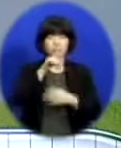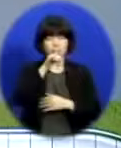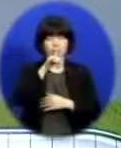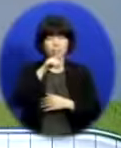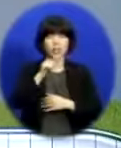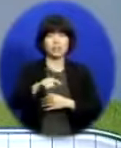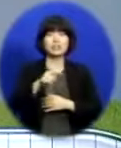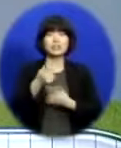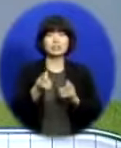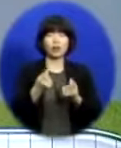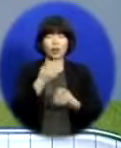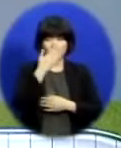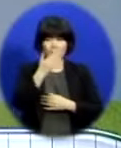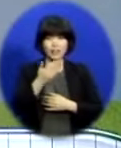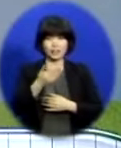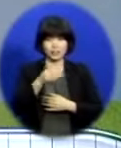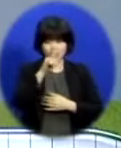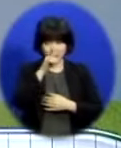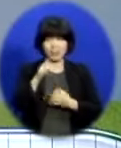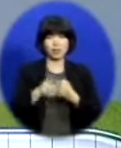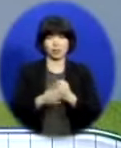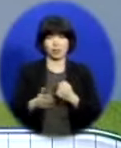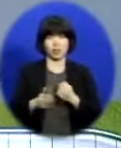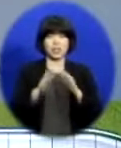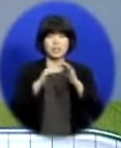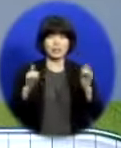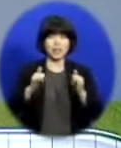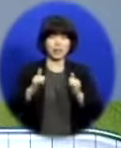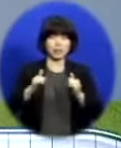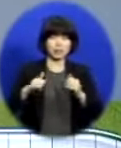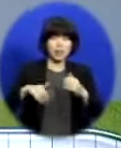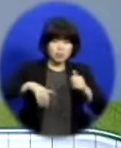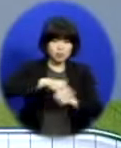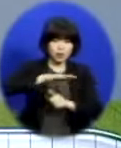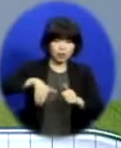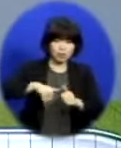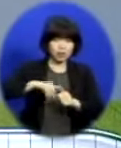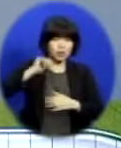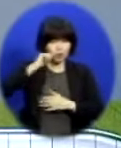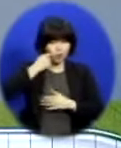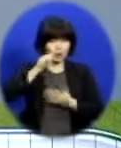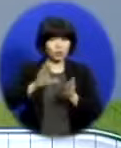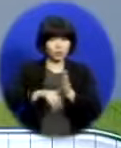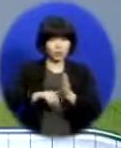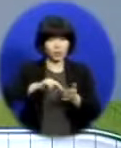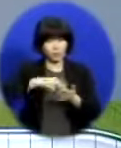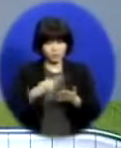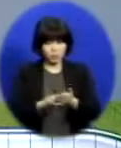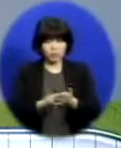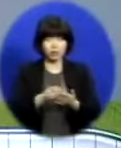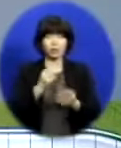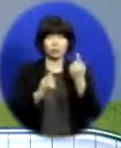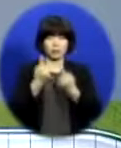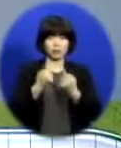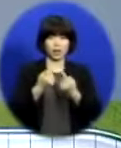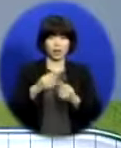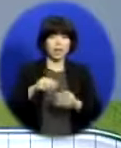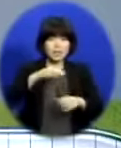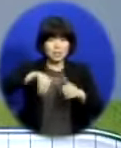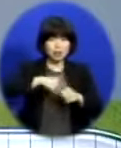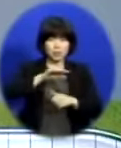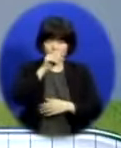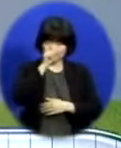가능성이 저에게 있기 때문입 사람은 형편이 어려울 때 넘어지는 것보다 형편이 좋을 때 넘어질 가능성이